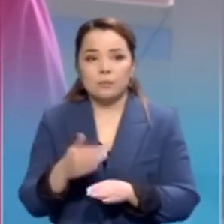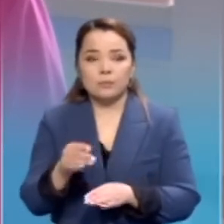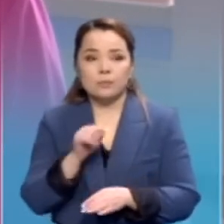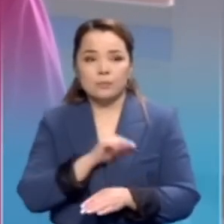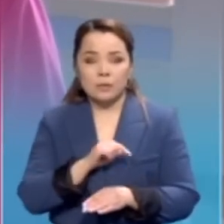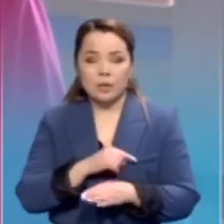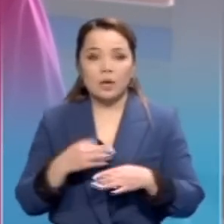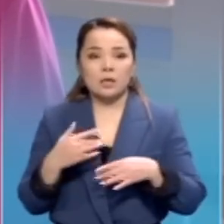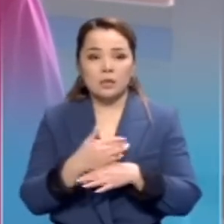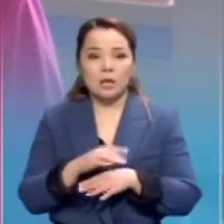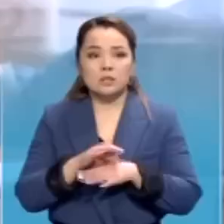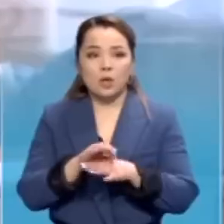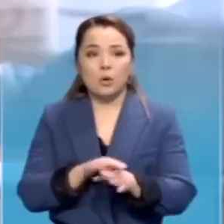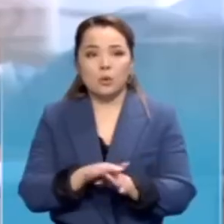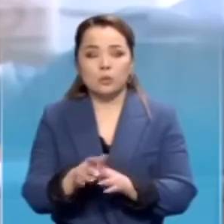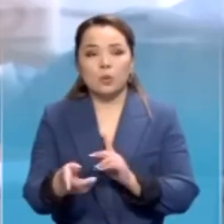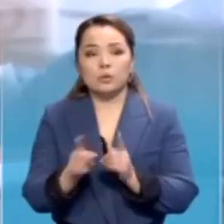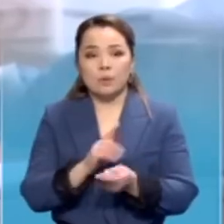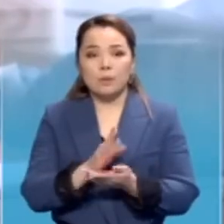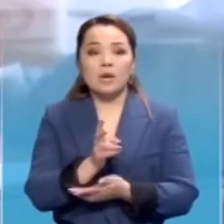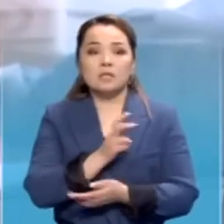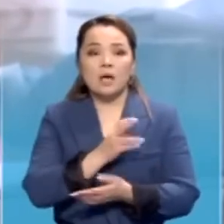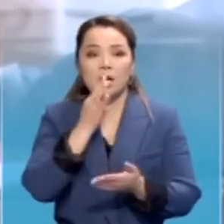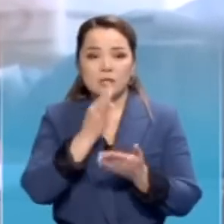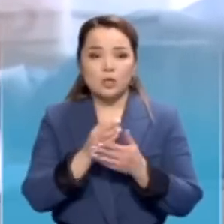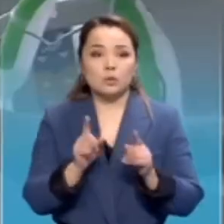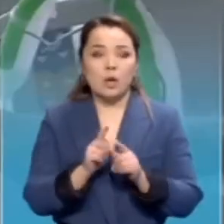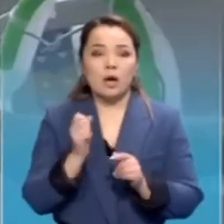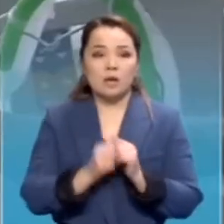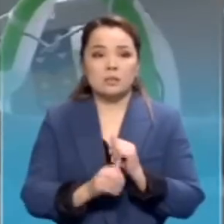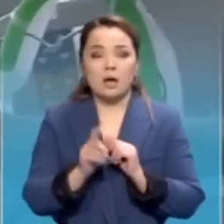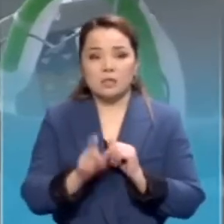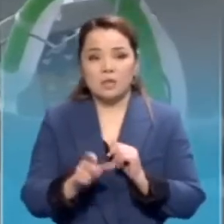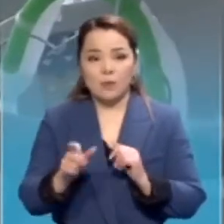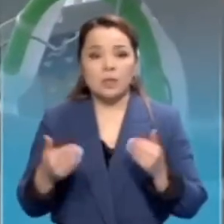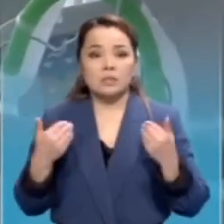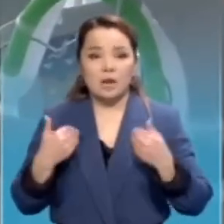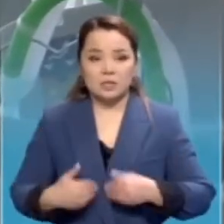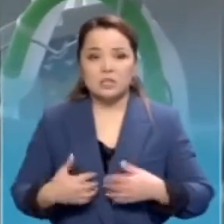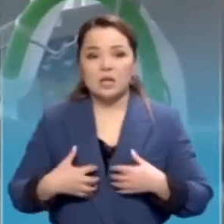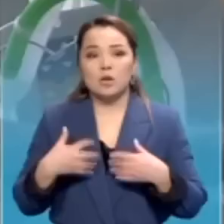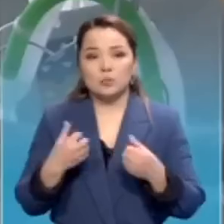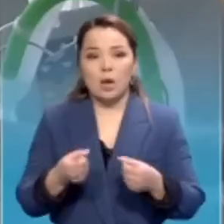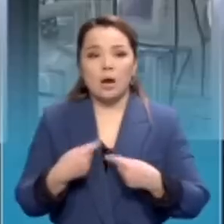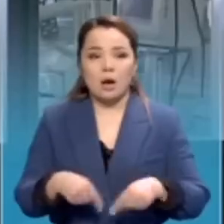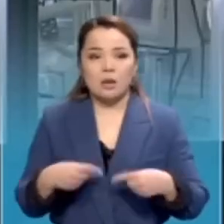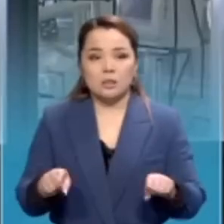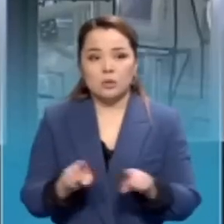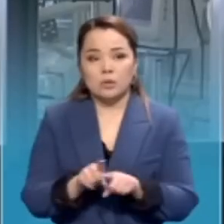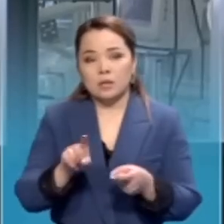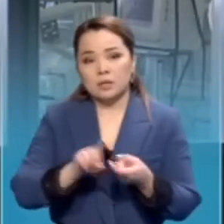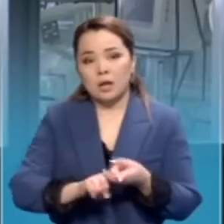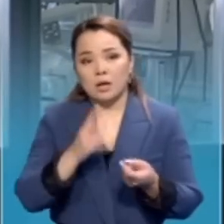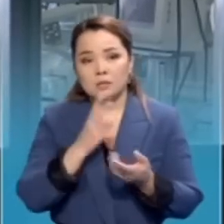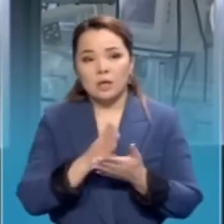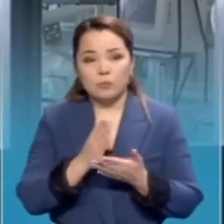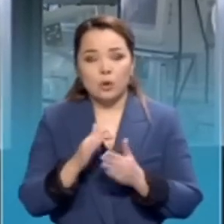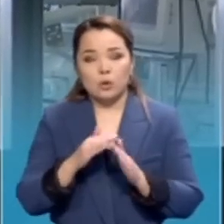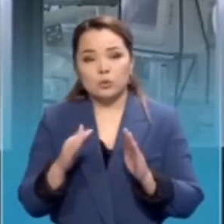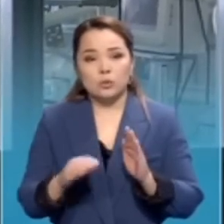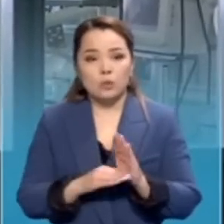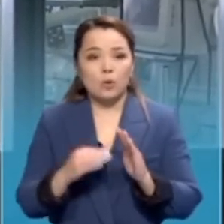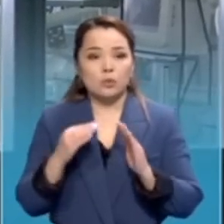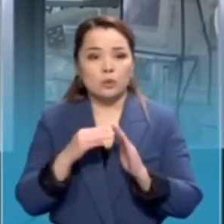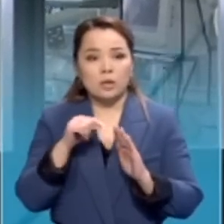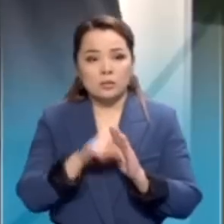компенсаторлық реакцияға көшеді. Бірақ дәрігерлердің айтуынша әр адамның ағзасы денсаулығы әртүрлі. Сол себепті де үйіндінің